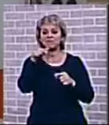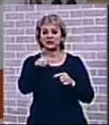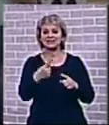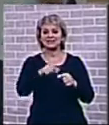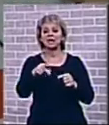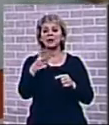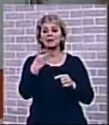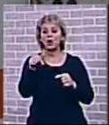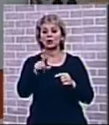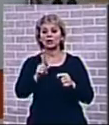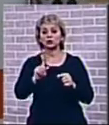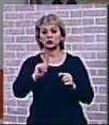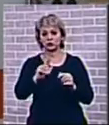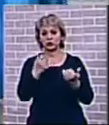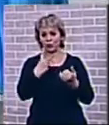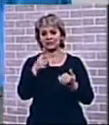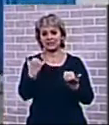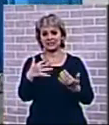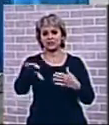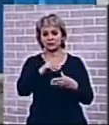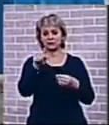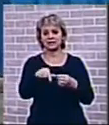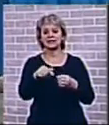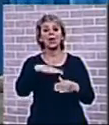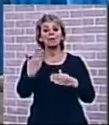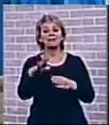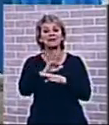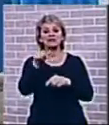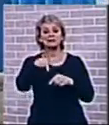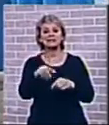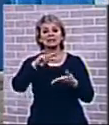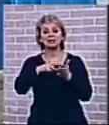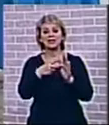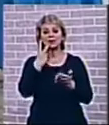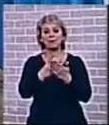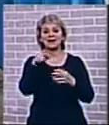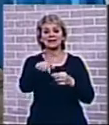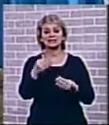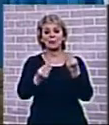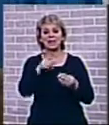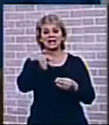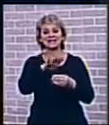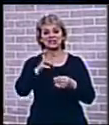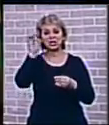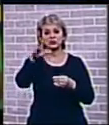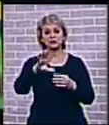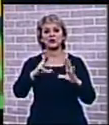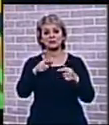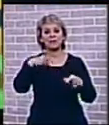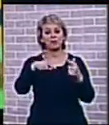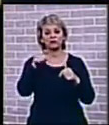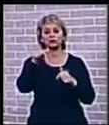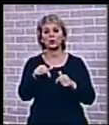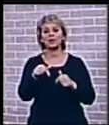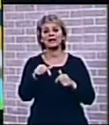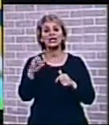вот этот продукт, который мы с вами только что видели. Помимо фильмов, здесь планируют показывать матчи российского чемпионата мира по